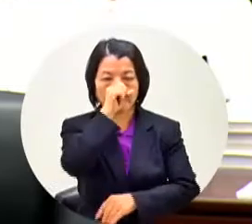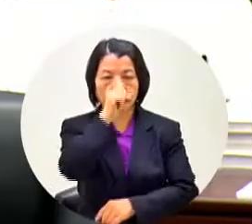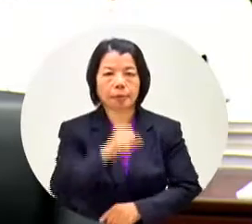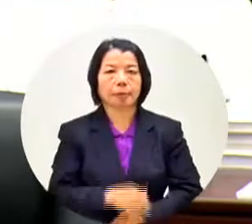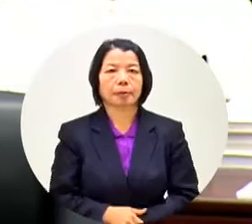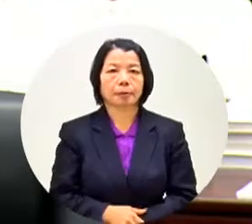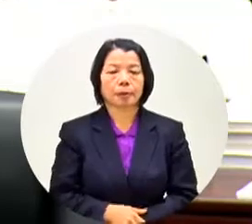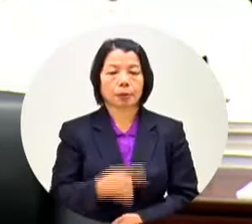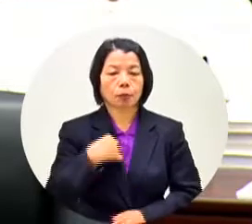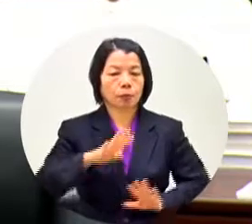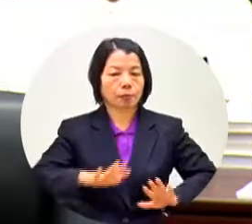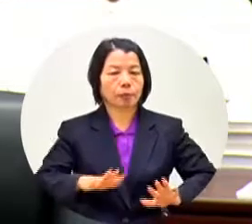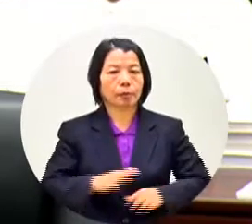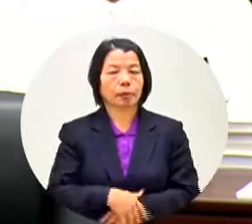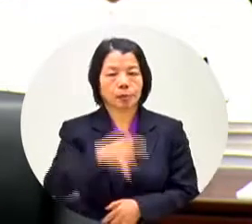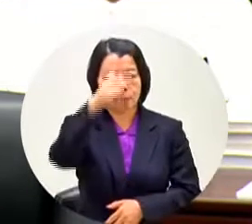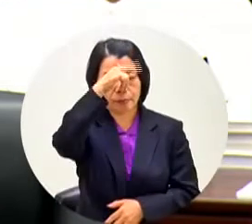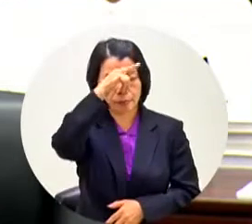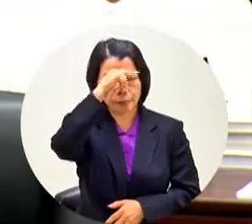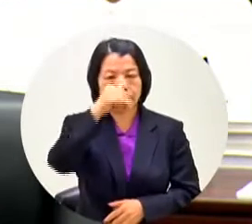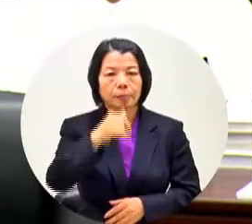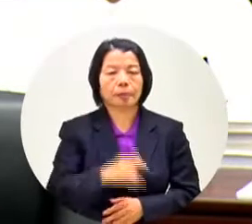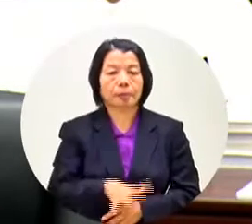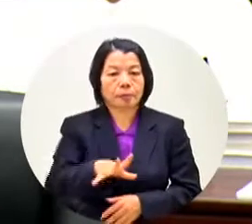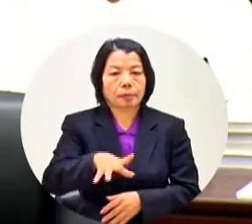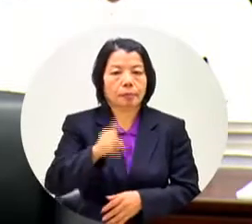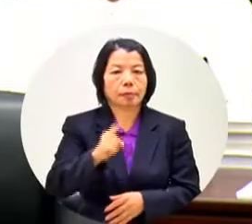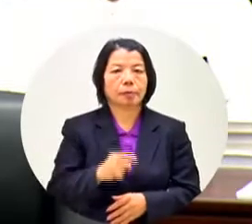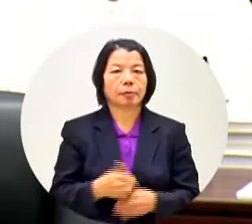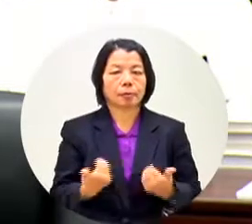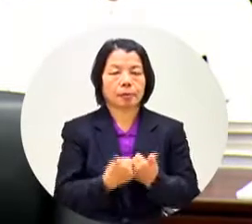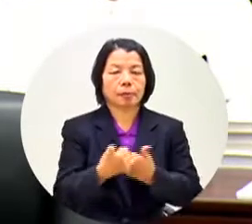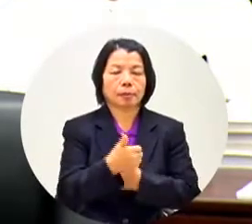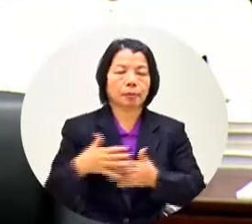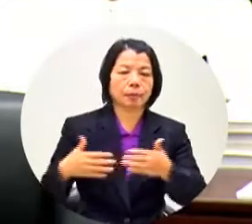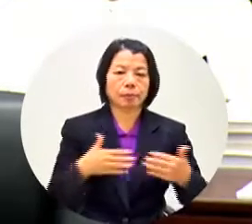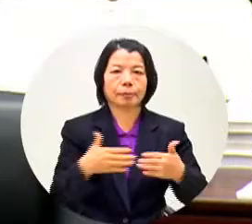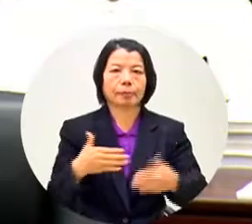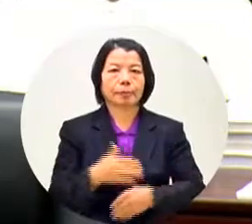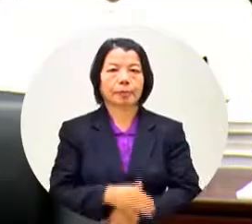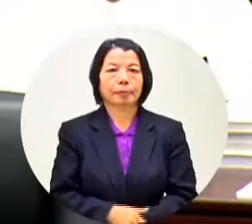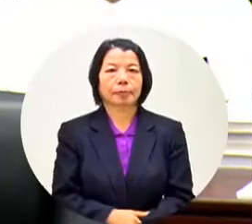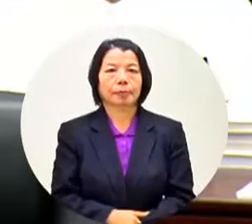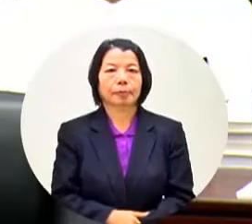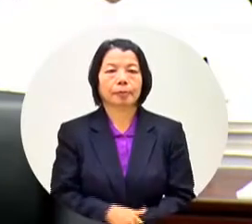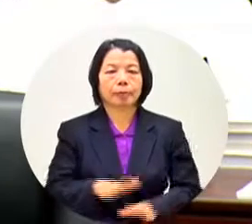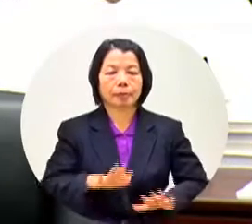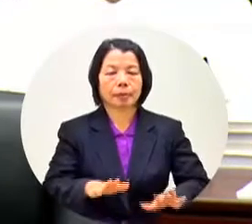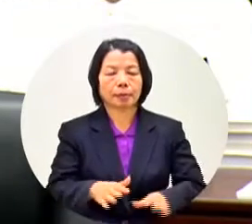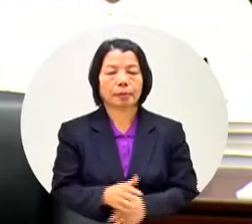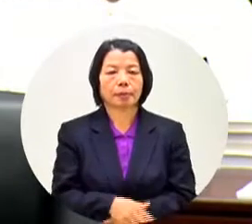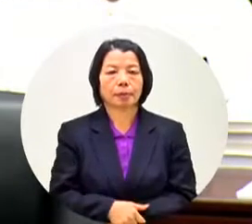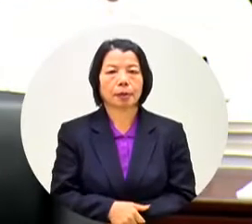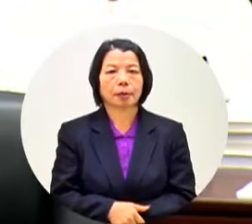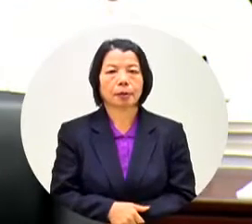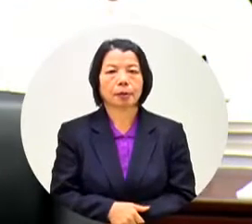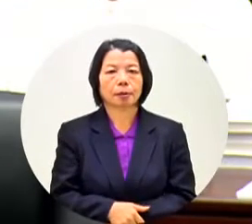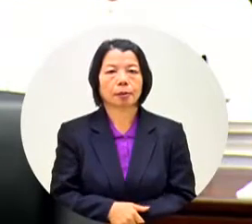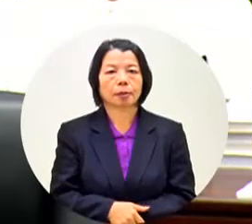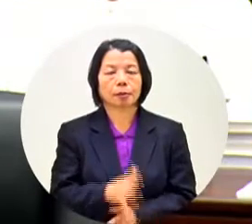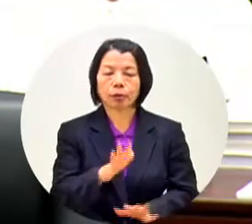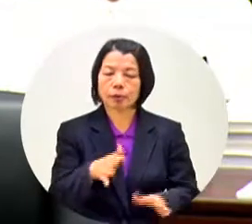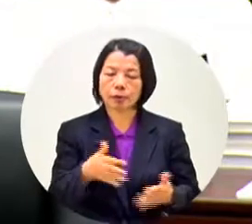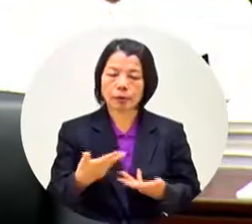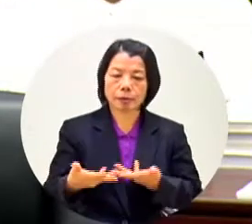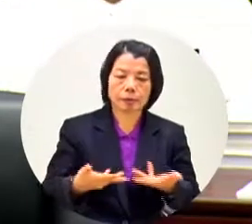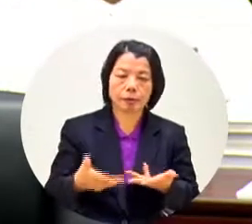员本席黄秋英第一次议会质询。那今天我就几个市政议题，